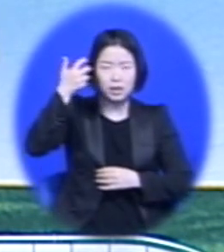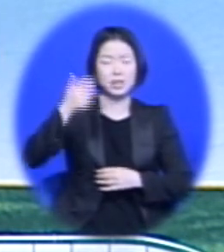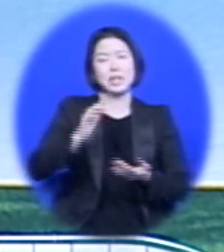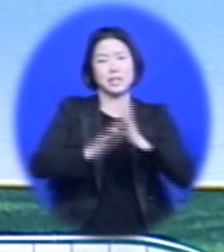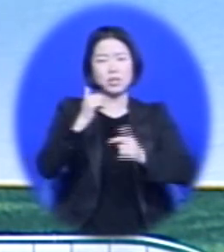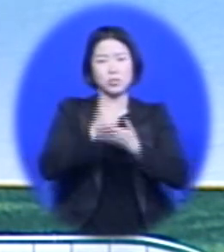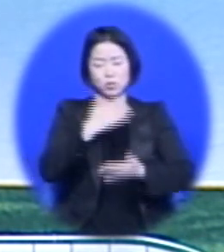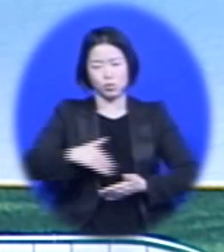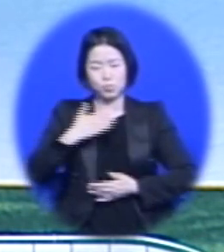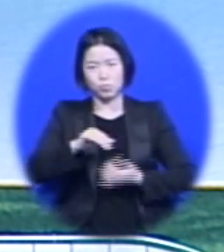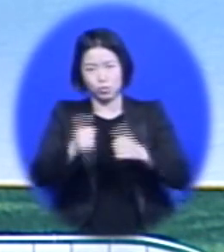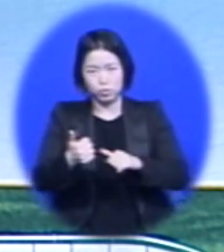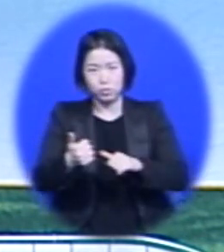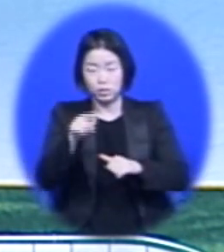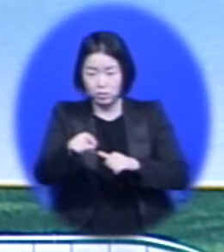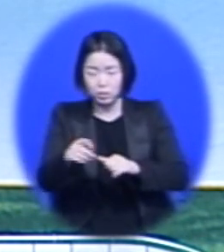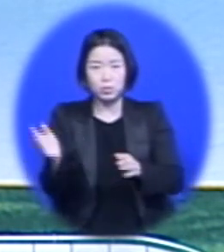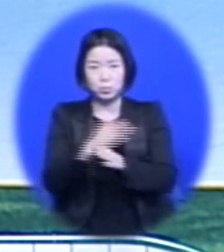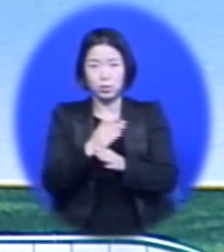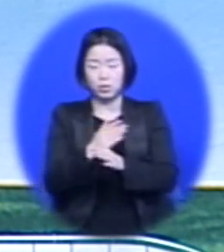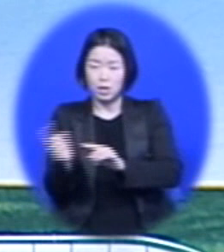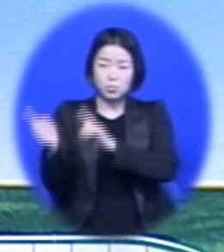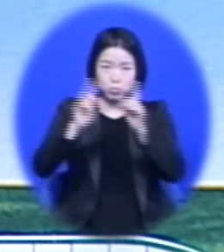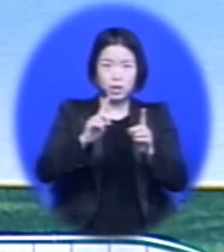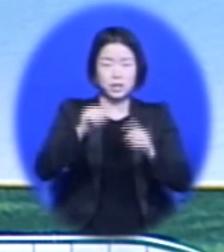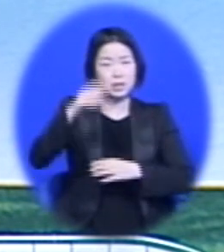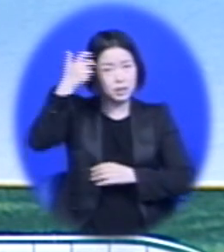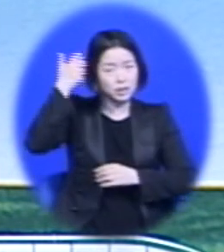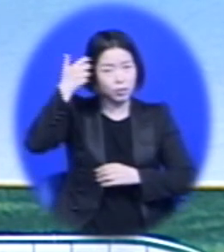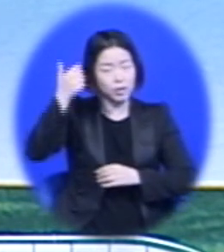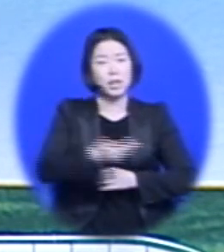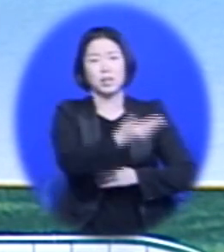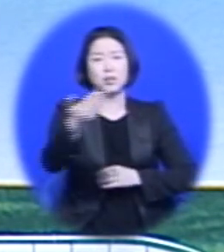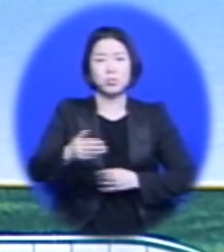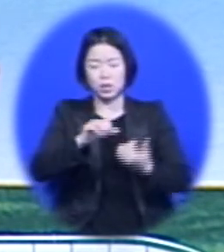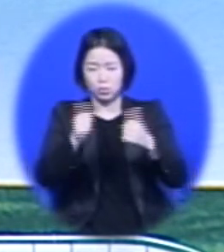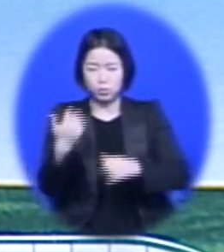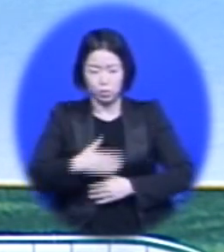시체에서 다시 부활시키신 그 영이 여러분의 죽을 몸도